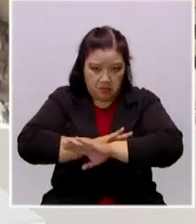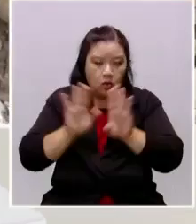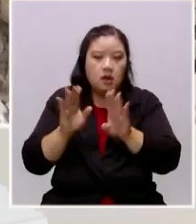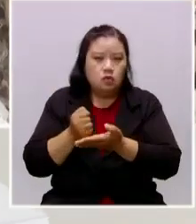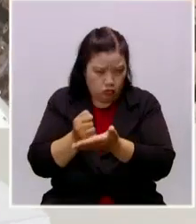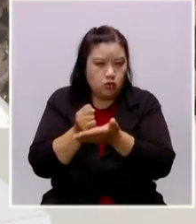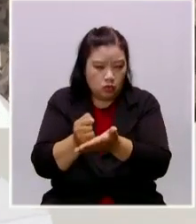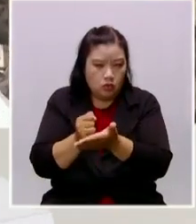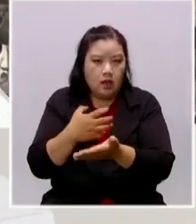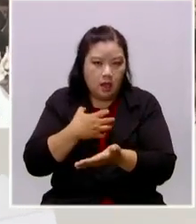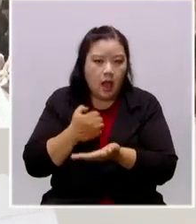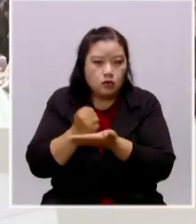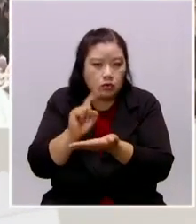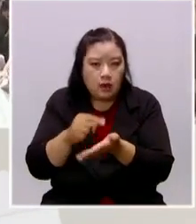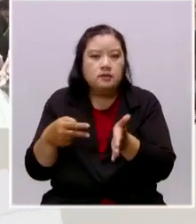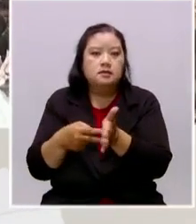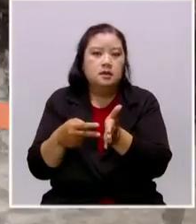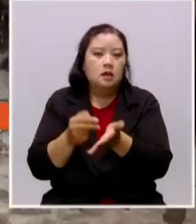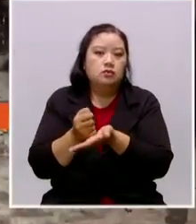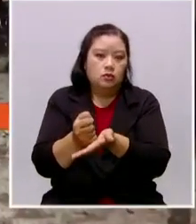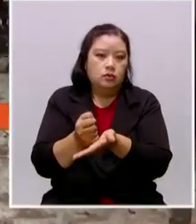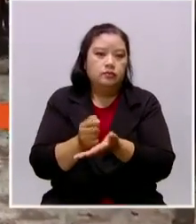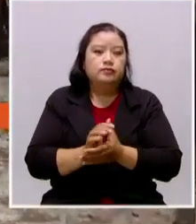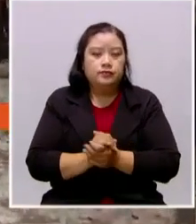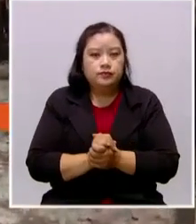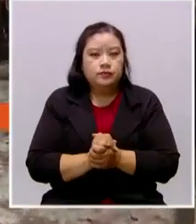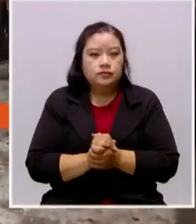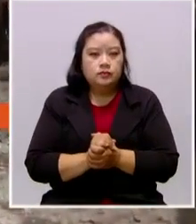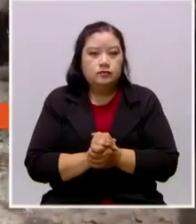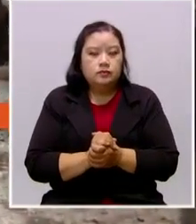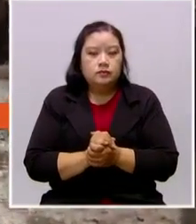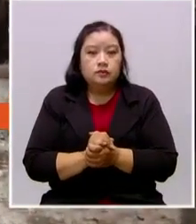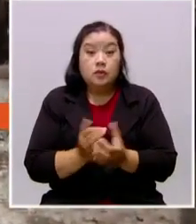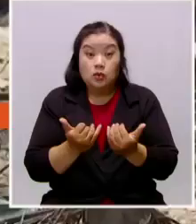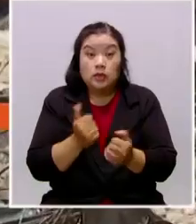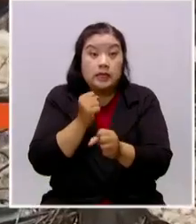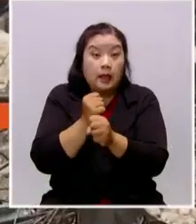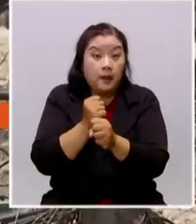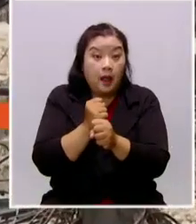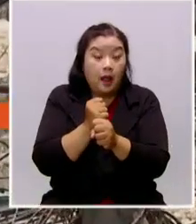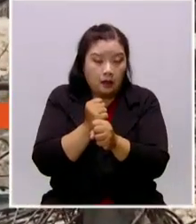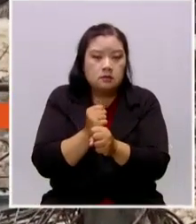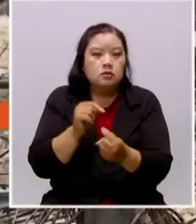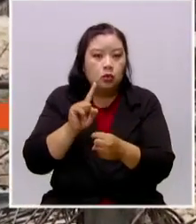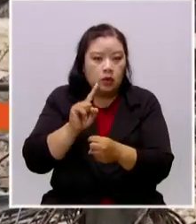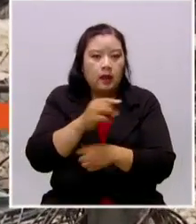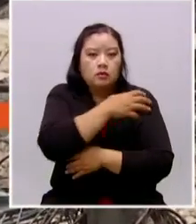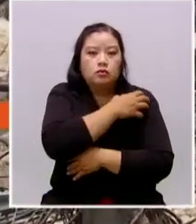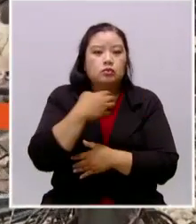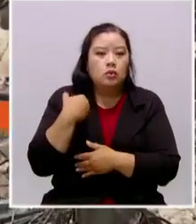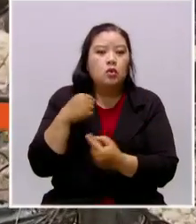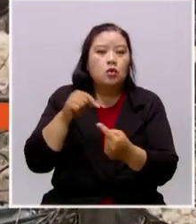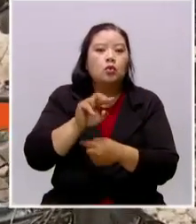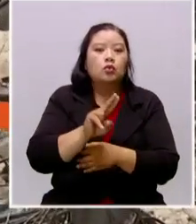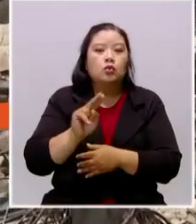ช่วยเหลือไปให้ถึงซีเรียครับสำนักงาน่าหลวงใหญ่ผู้ลิกภัยแห่งสหประชาชาติ